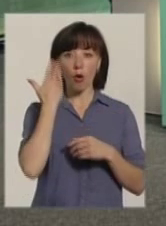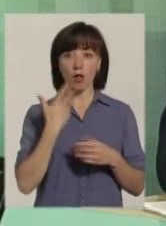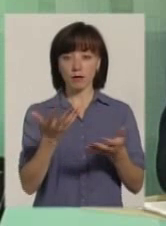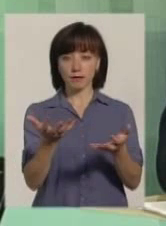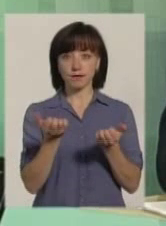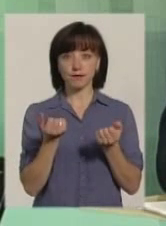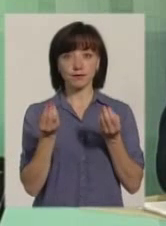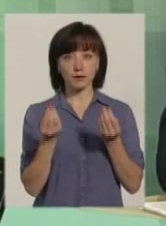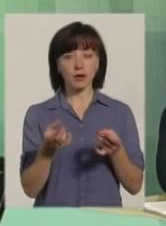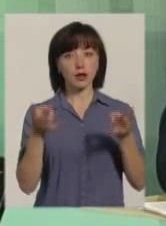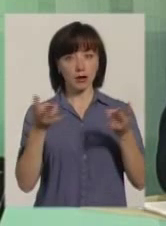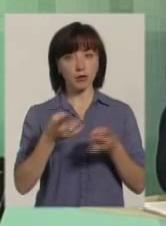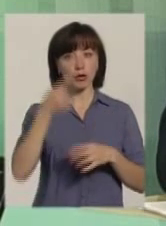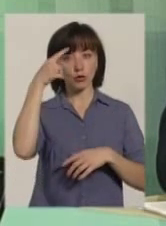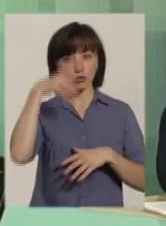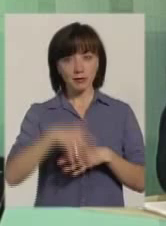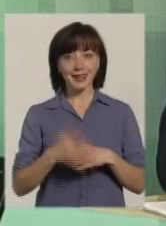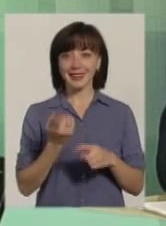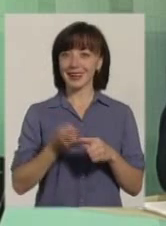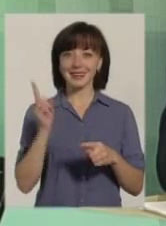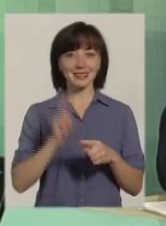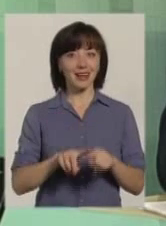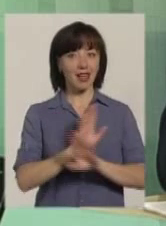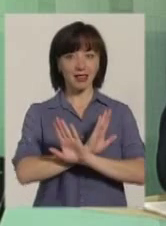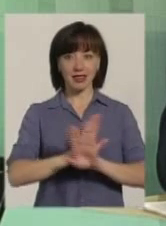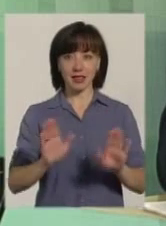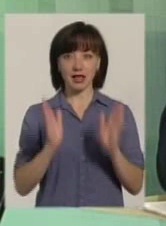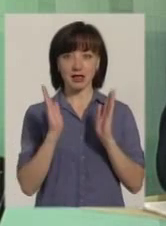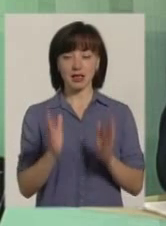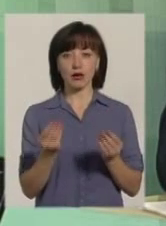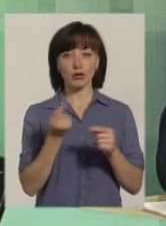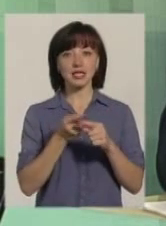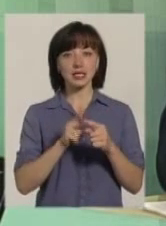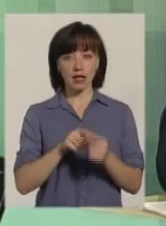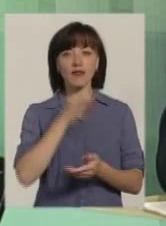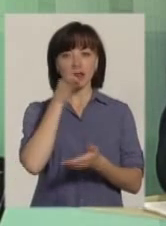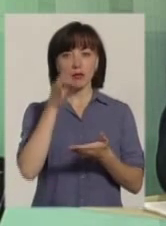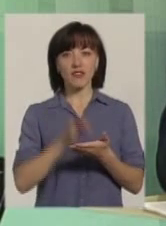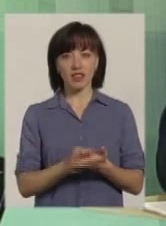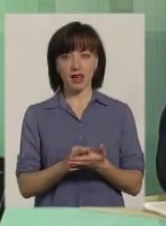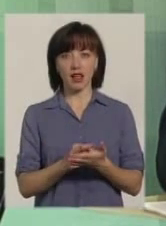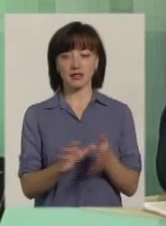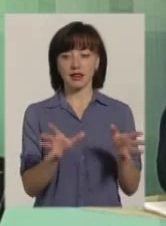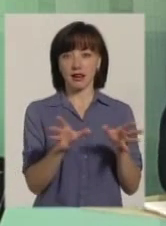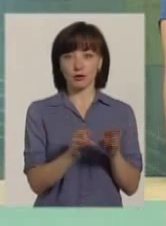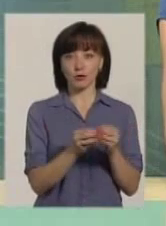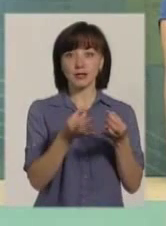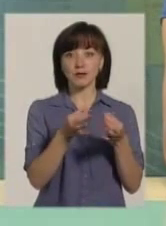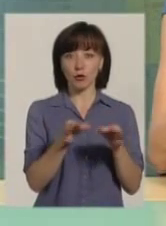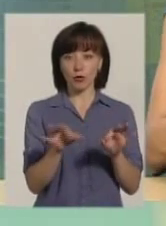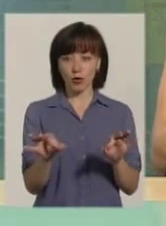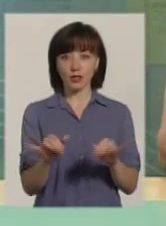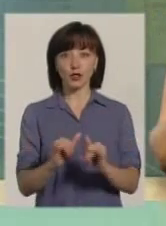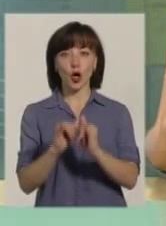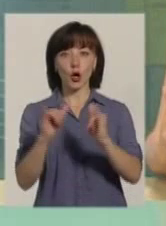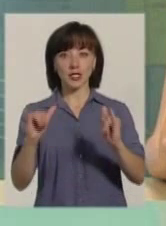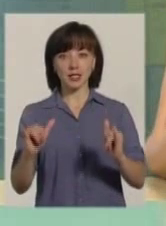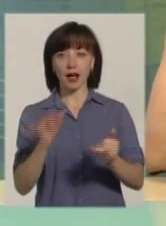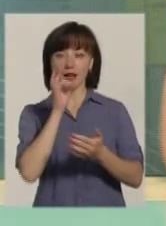кошти, треба розуміти, що це не тільки кошти, це відповідальність. Це разом сільський... зі свободою зростає